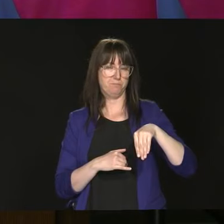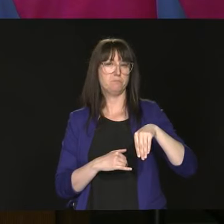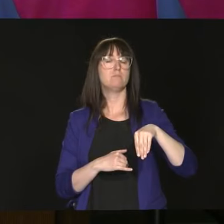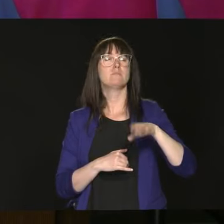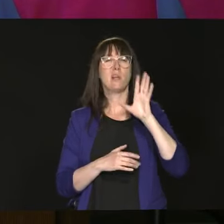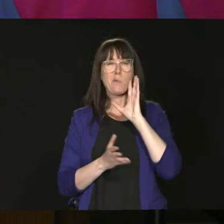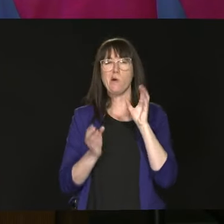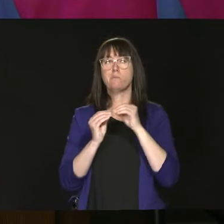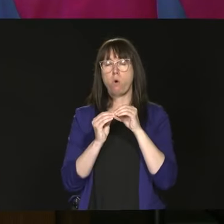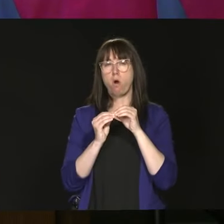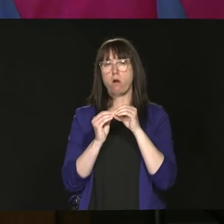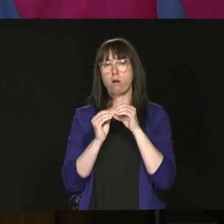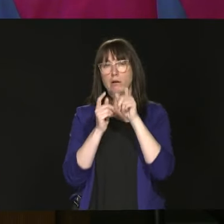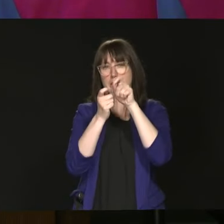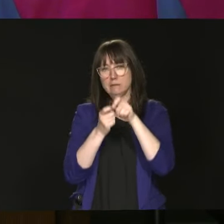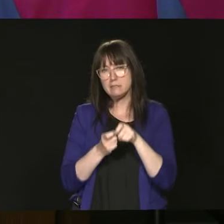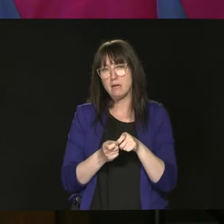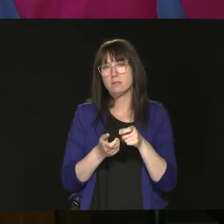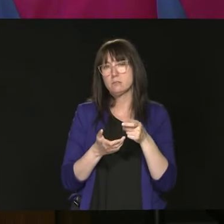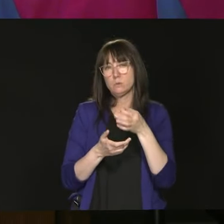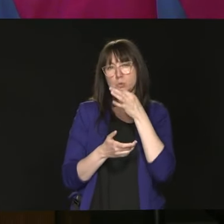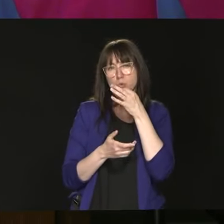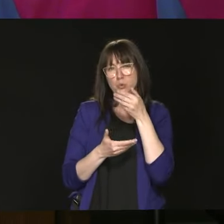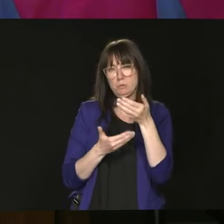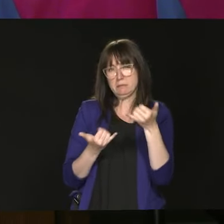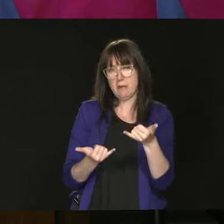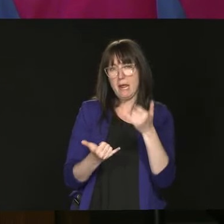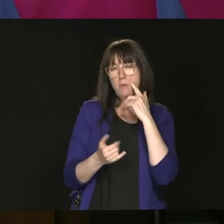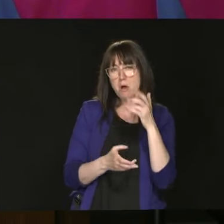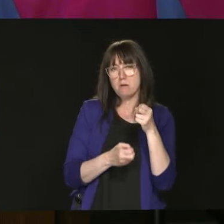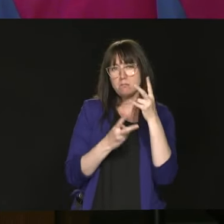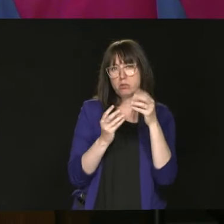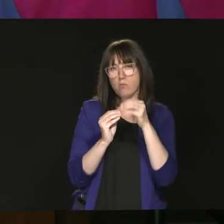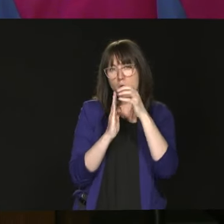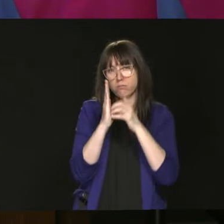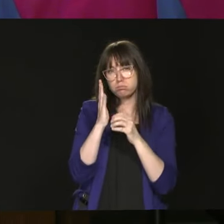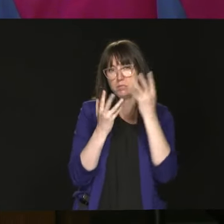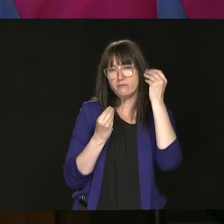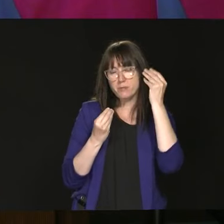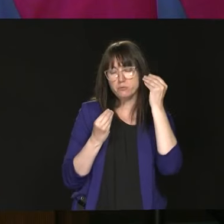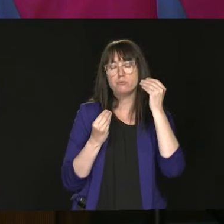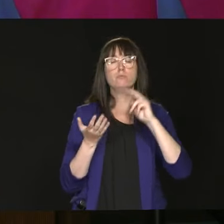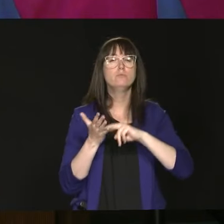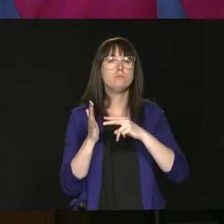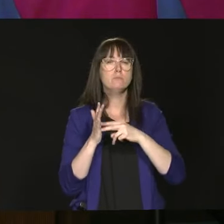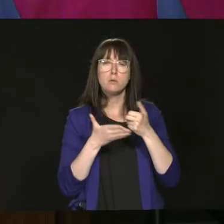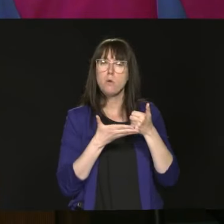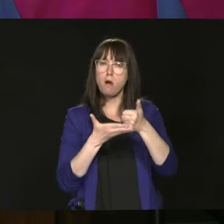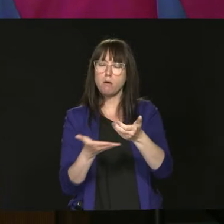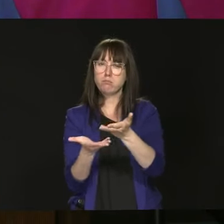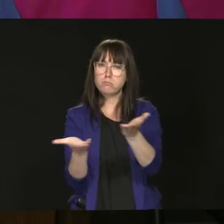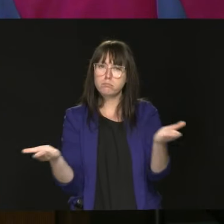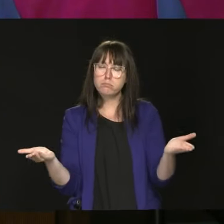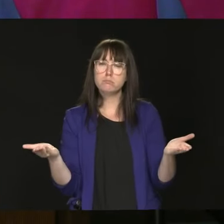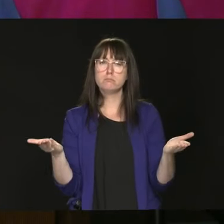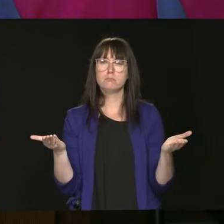et ça va aider les gens d'avoir un accord entre les deux parties.